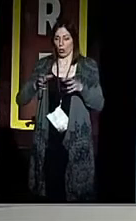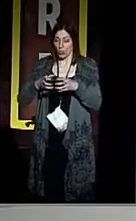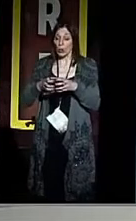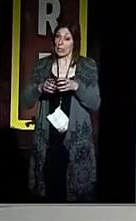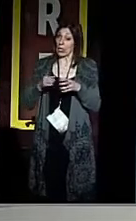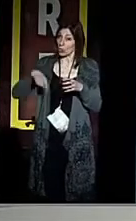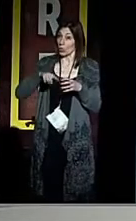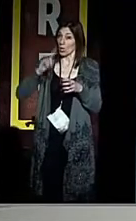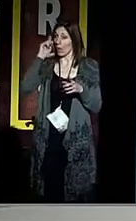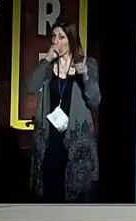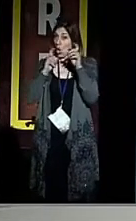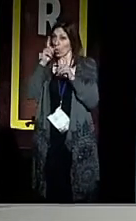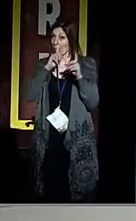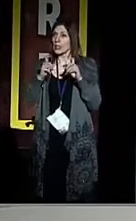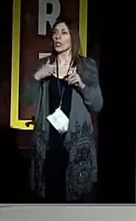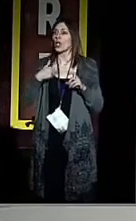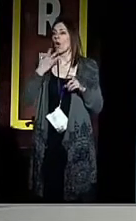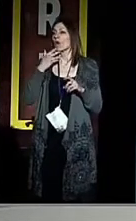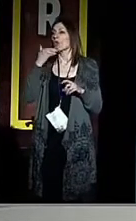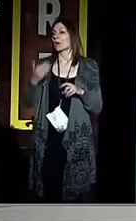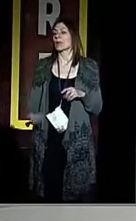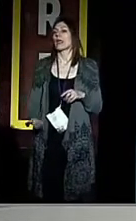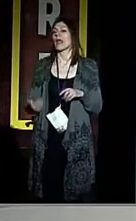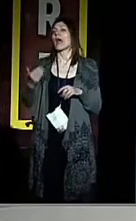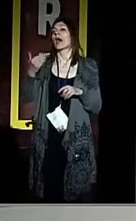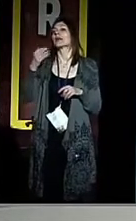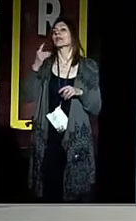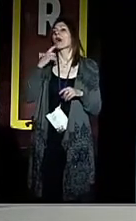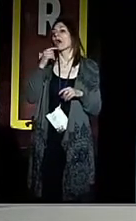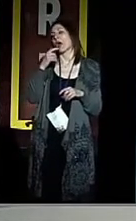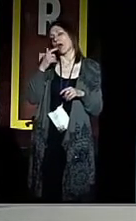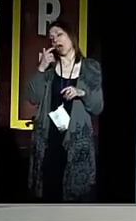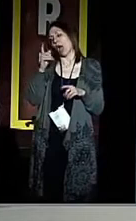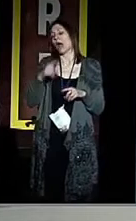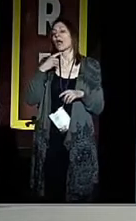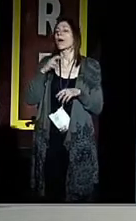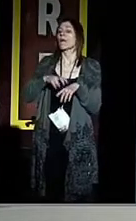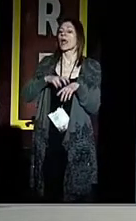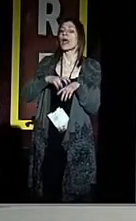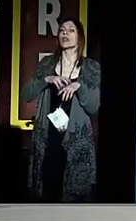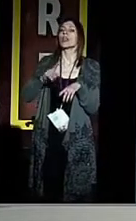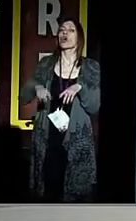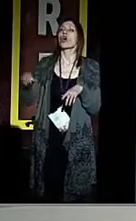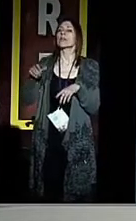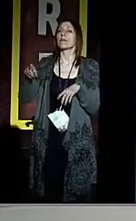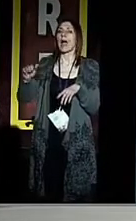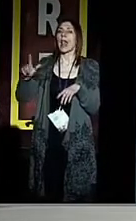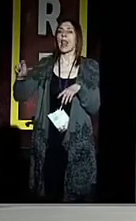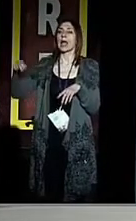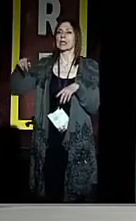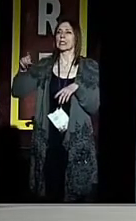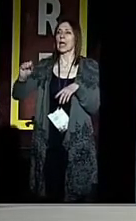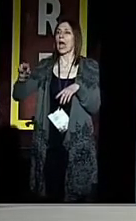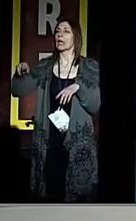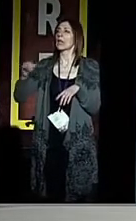vorrei ringraziare lo Stato che cessa a rispondere. Abbiamo sentito le parole del medico dello Spallanzani, ma ciascuno di noi che ha l'esperienza in aeroporto sa